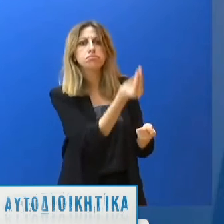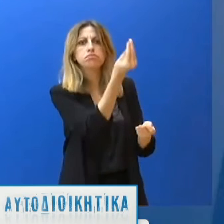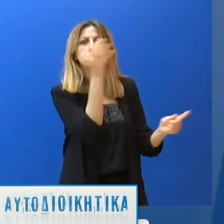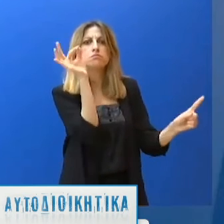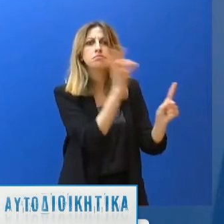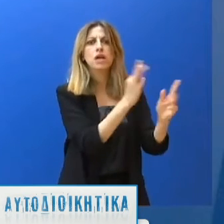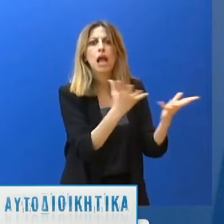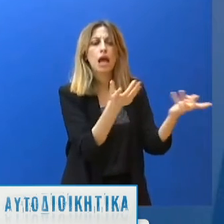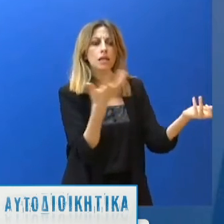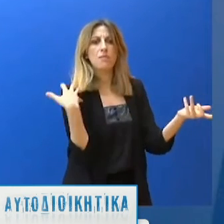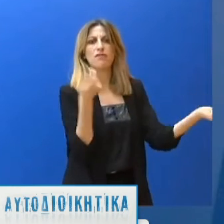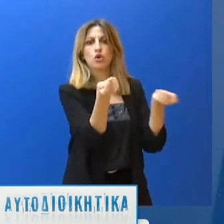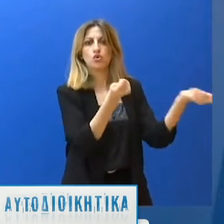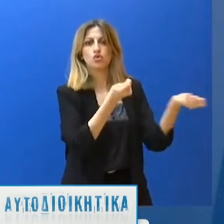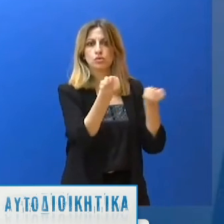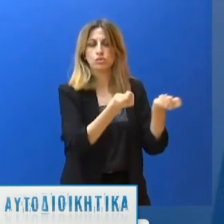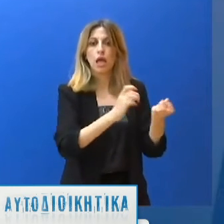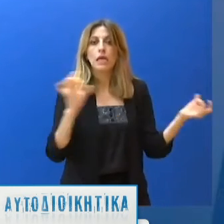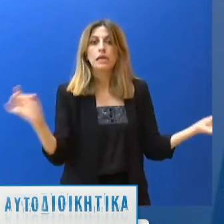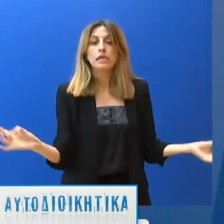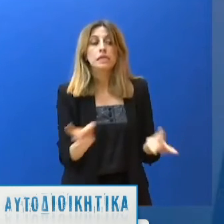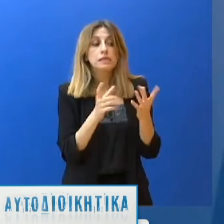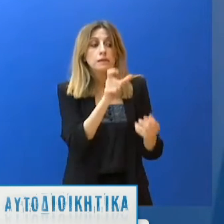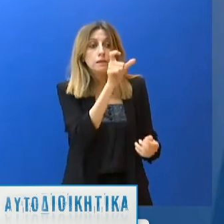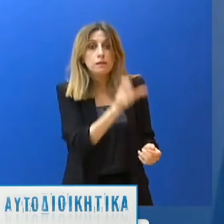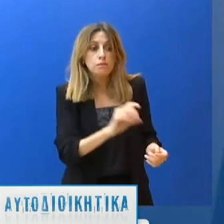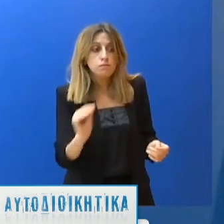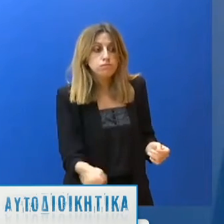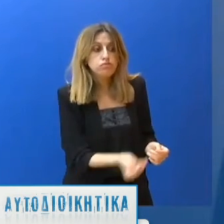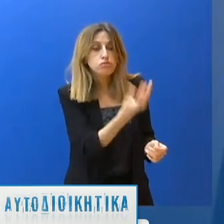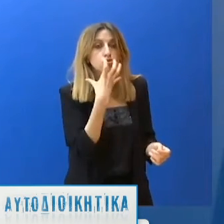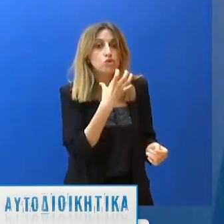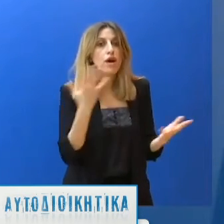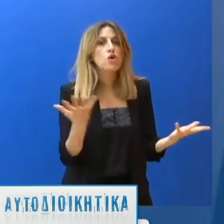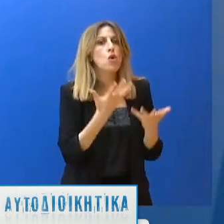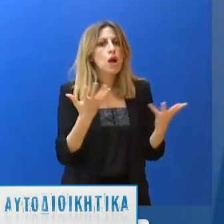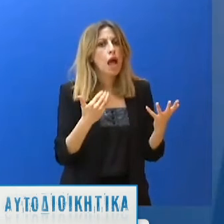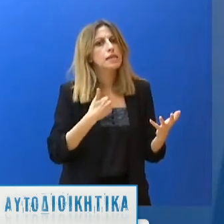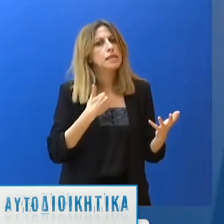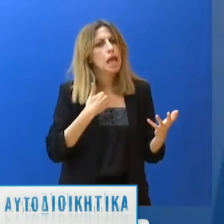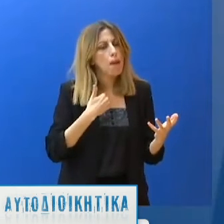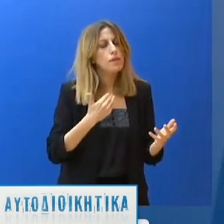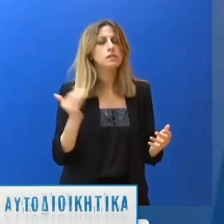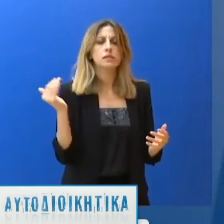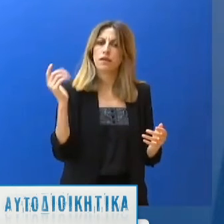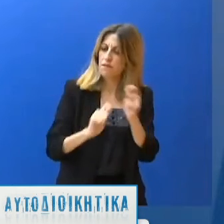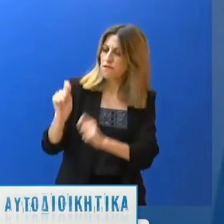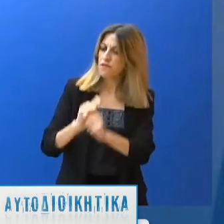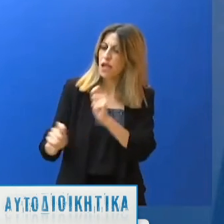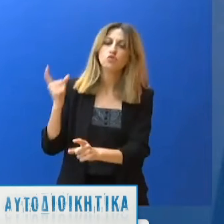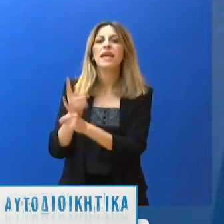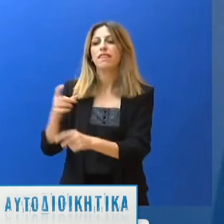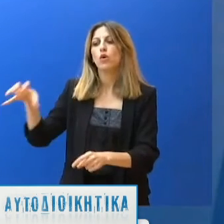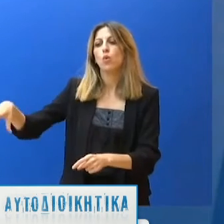περίπτωση που χρειαστεί επιχειρησιακή αντιμετώπιση κρουσμάτων, έχει προβλεφθεί η δημιουργία ειδικών χώρων καραντίνας. Η